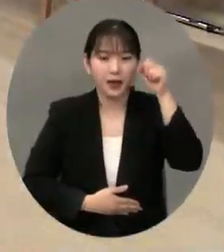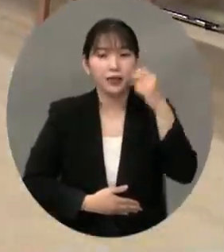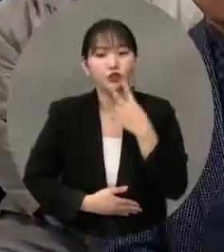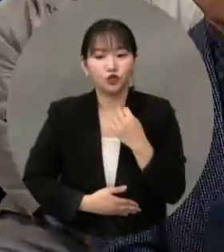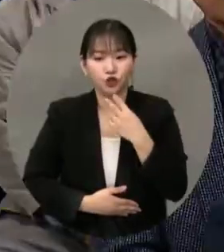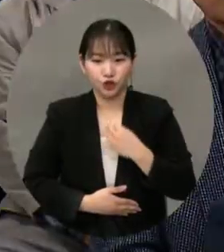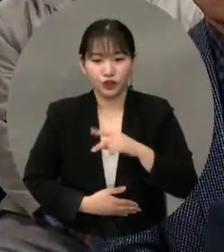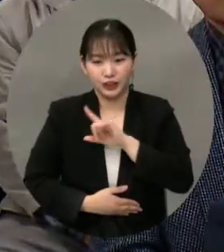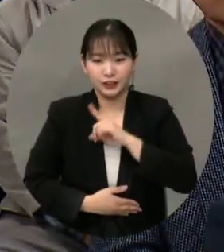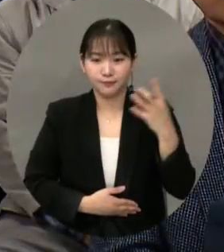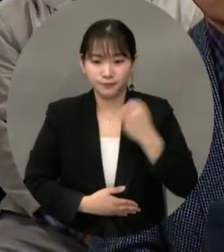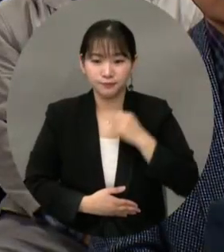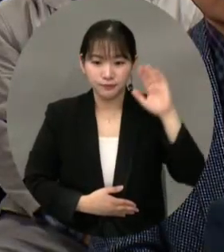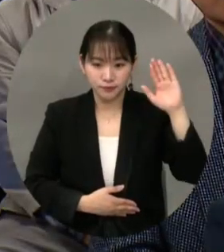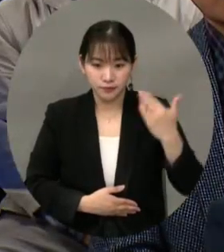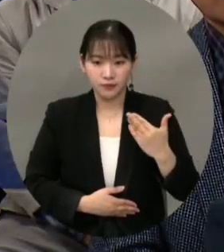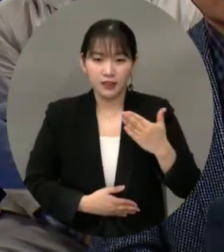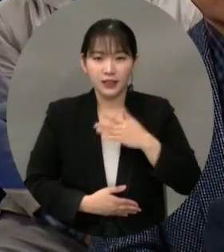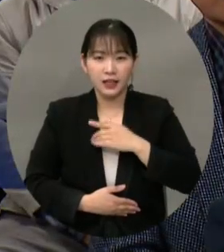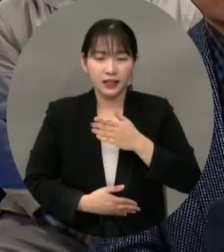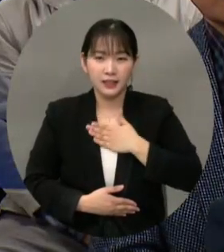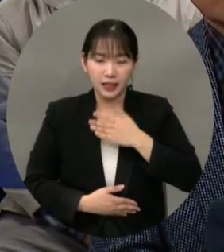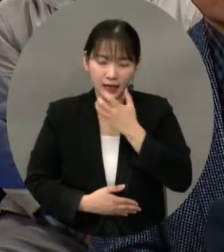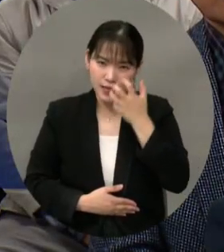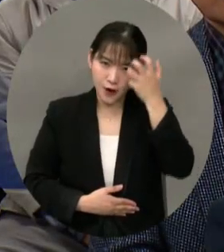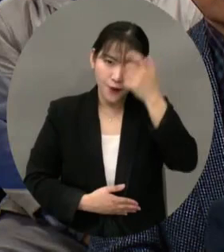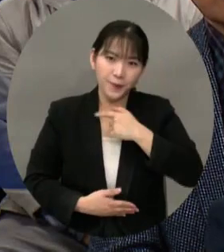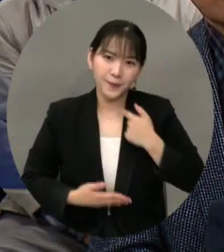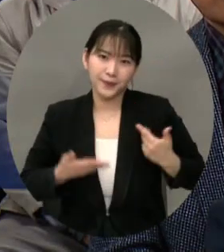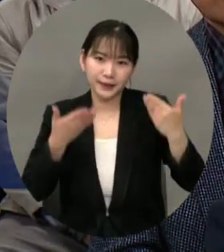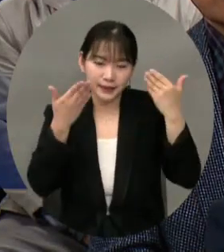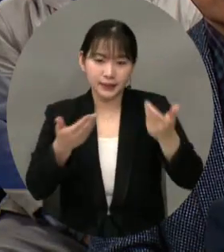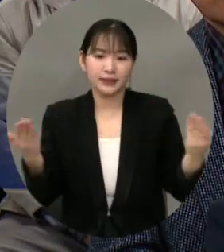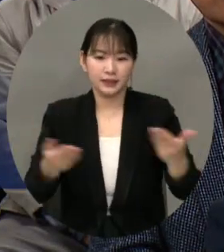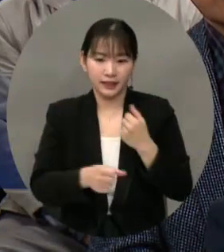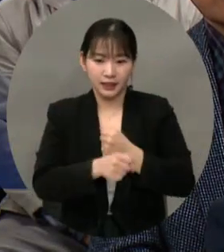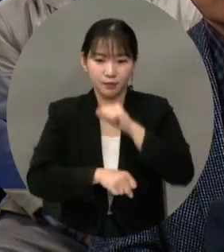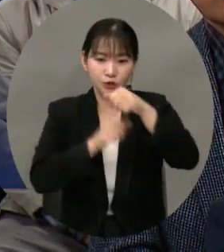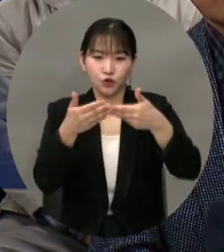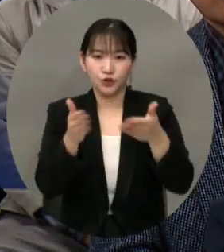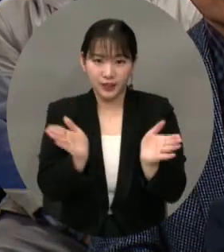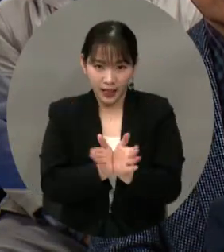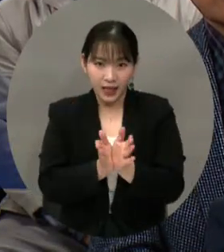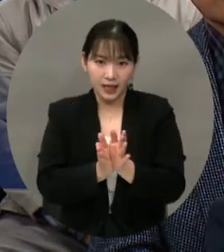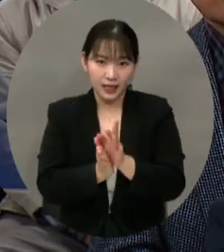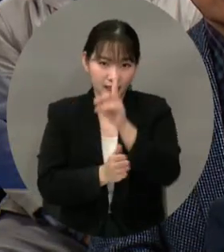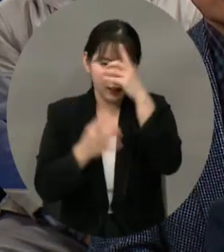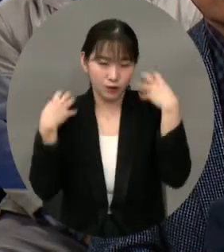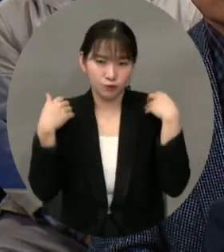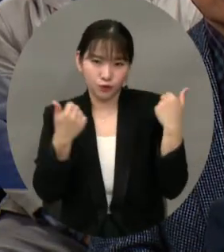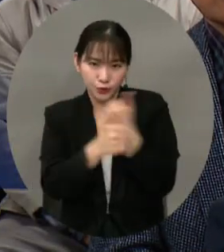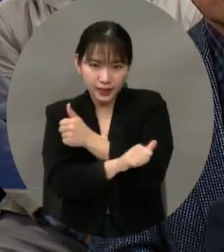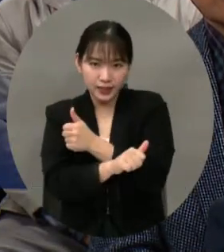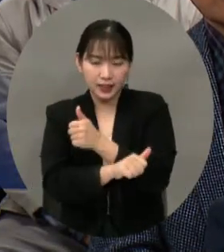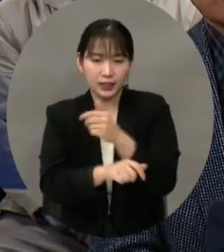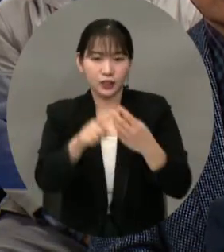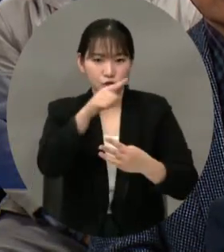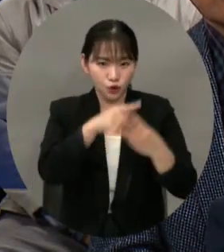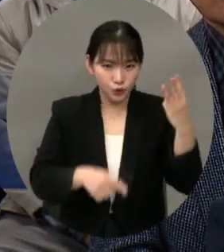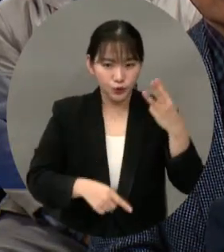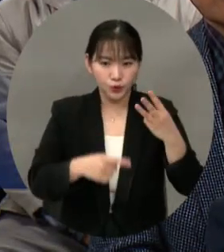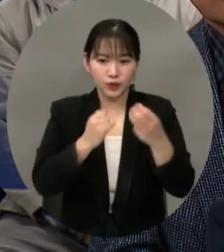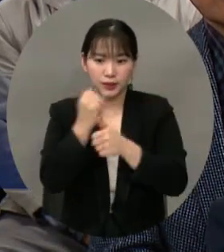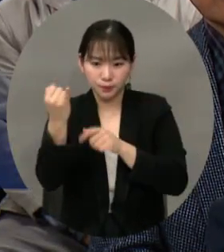차지했습니다. 제가 혼을 바쳐서 일하겠으며 민주당으로 이 정권교체 그리고 윤석열, 김건희